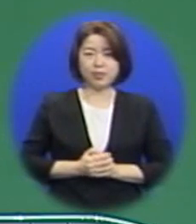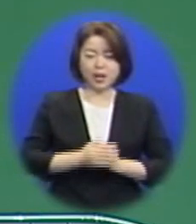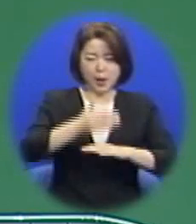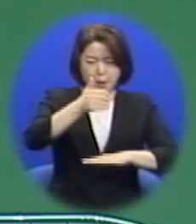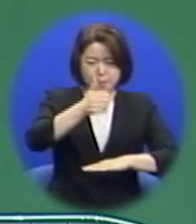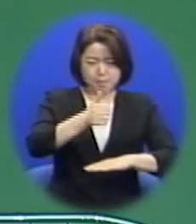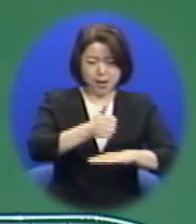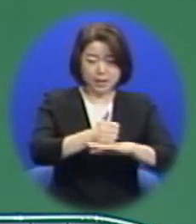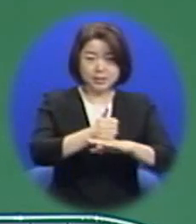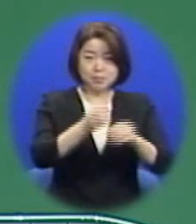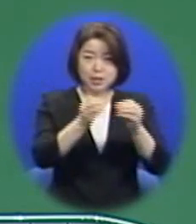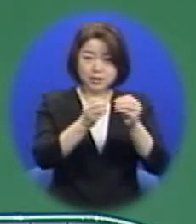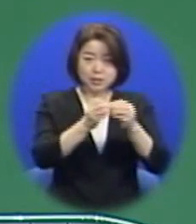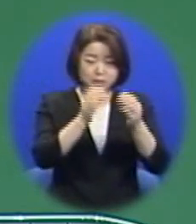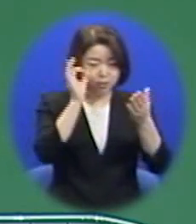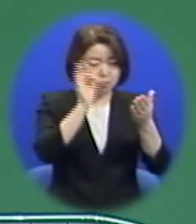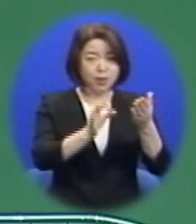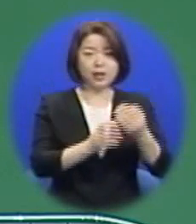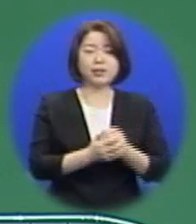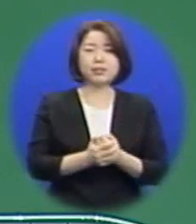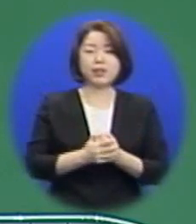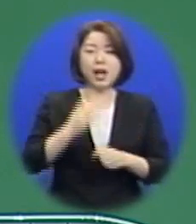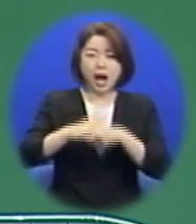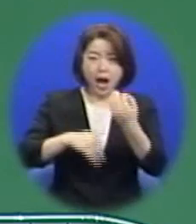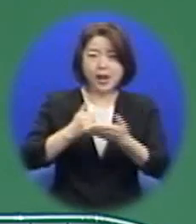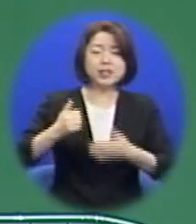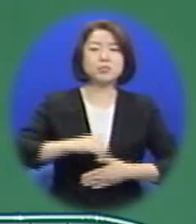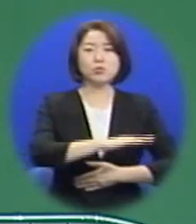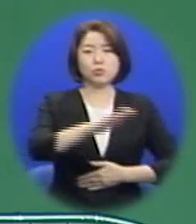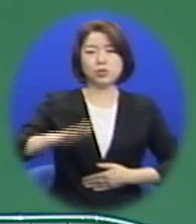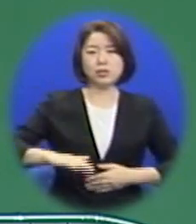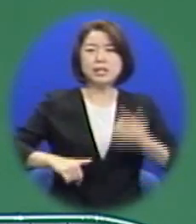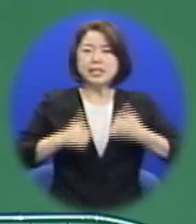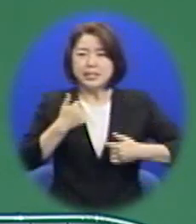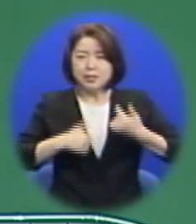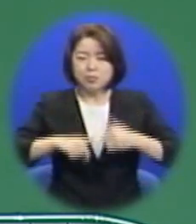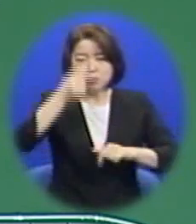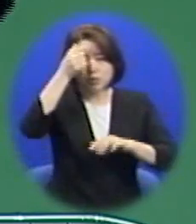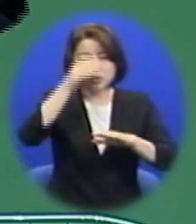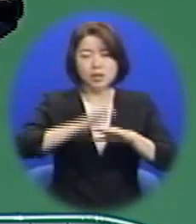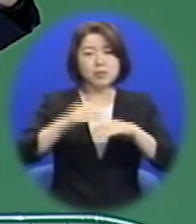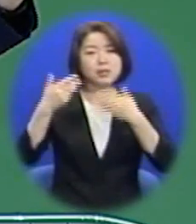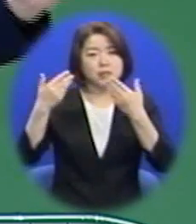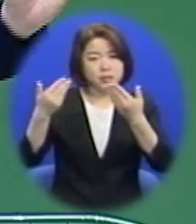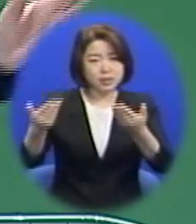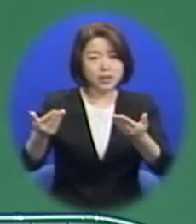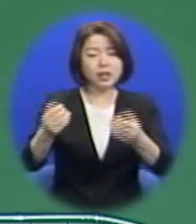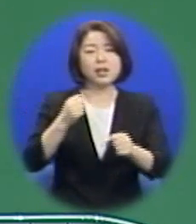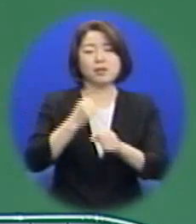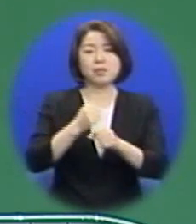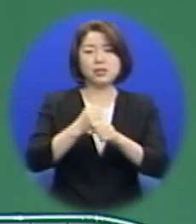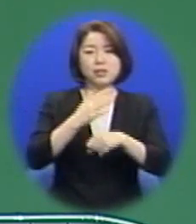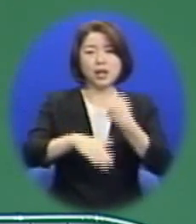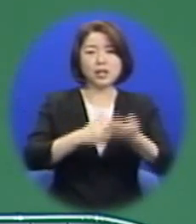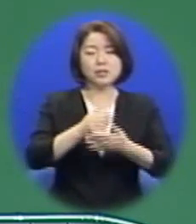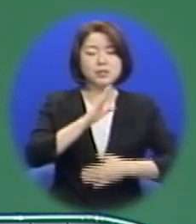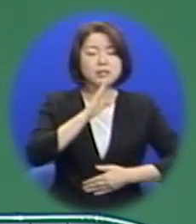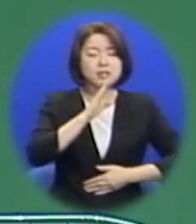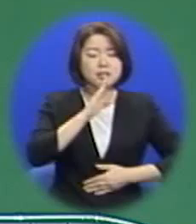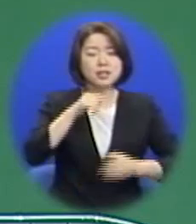마지막 절에 보면 하나님이 우리를 기쁨으로 예배하게 하시는 하나님의 진정한 뜻이 나옵니다.